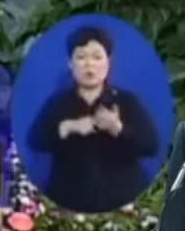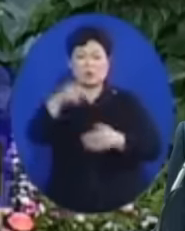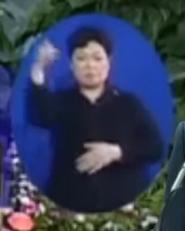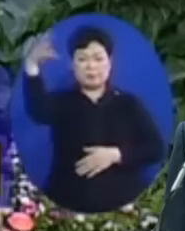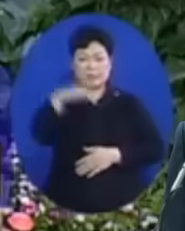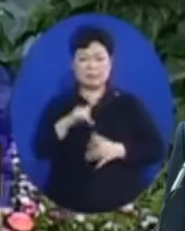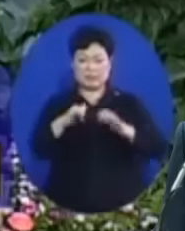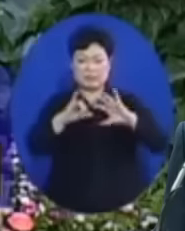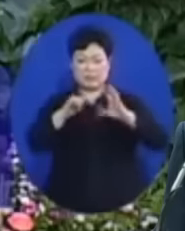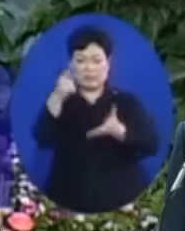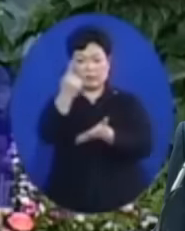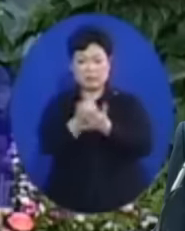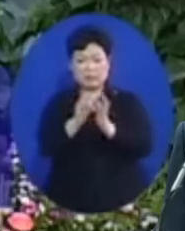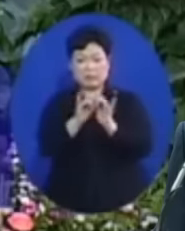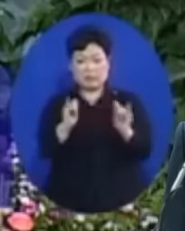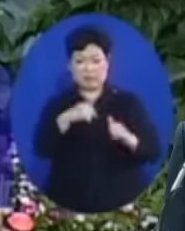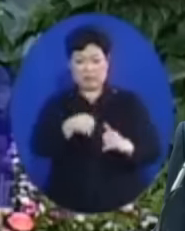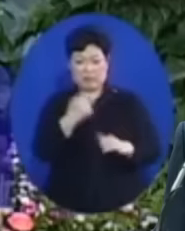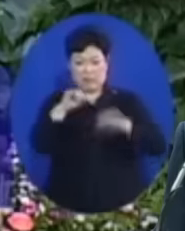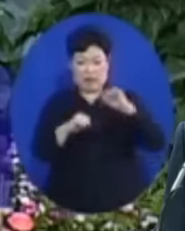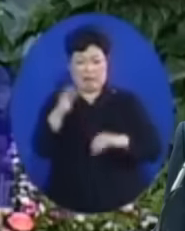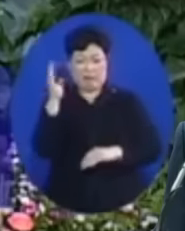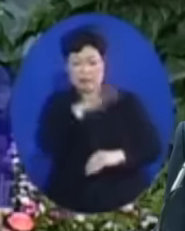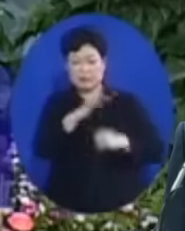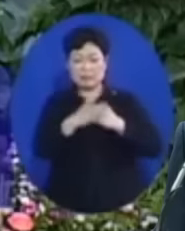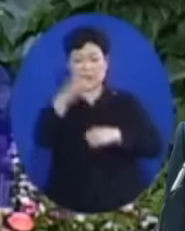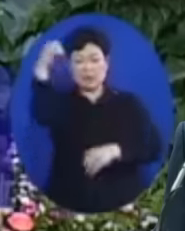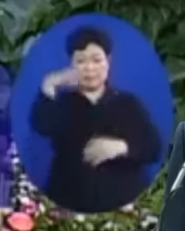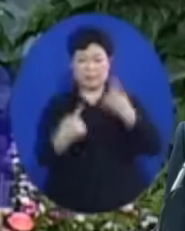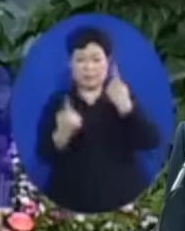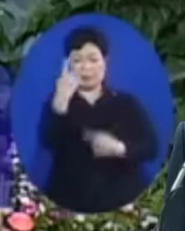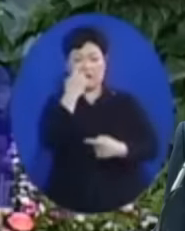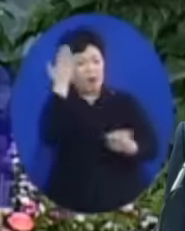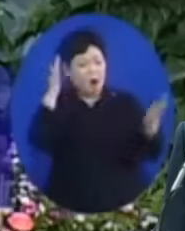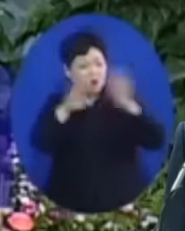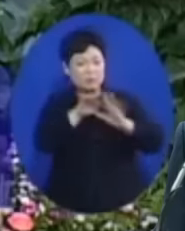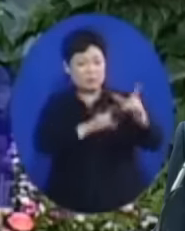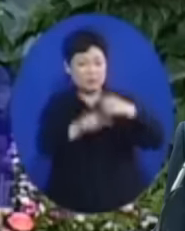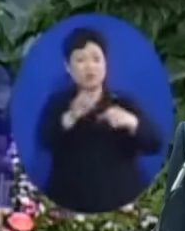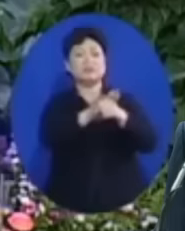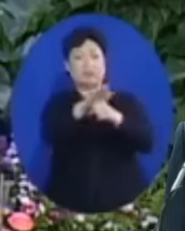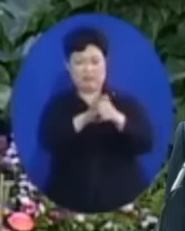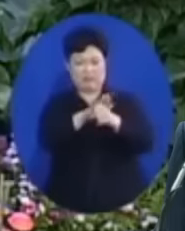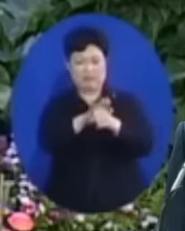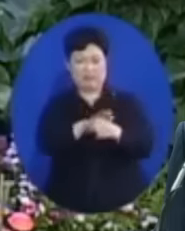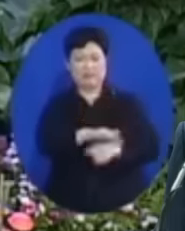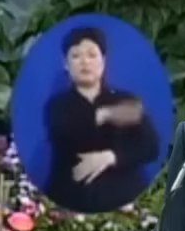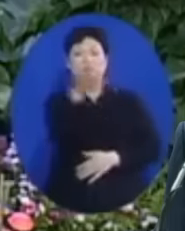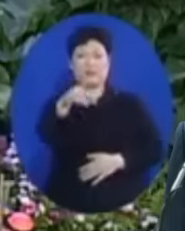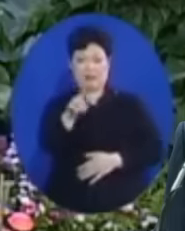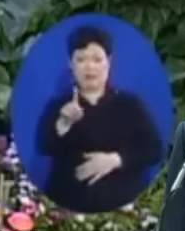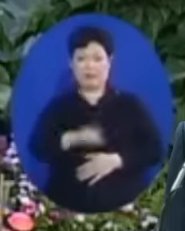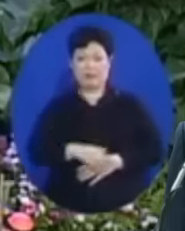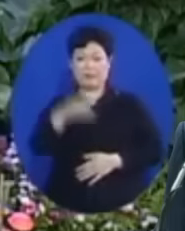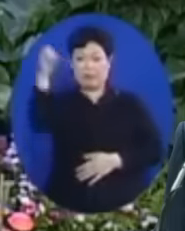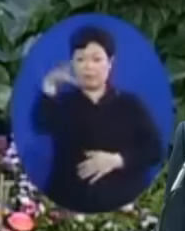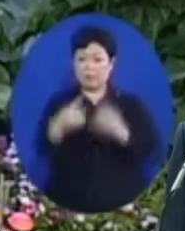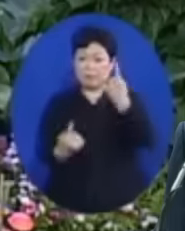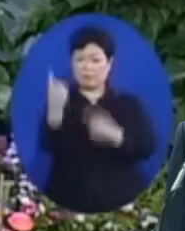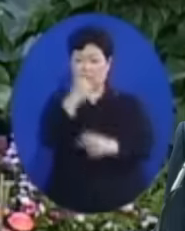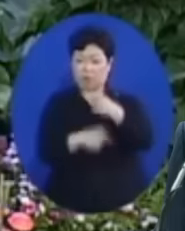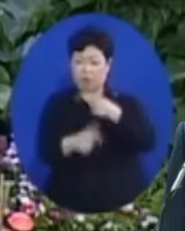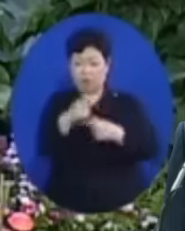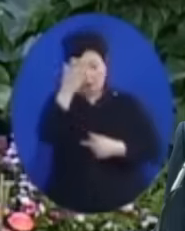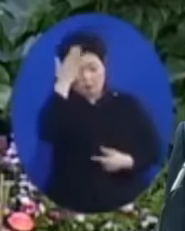세상에 왔으되 사람들이 자기 행위가 악함으로 빛보다 어두움을 더 사랑한 것이라. 우리가 빛보다 어두움을